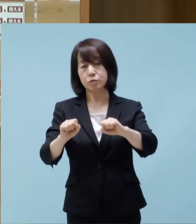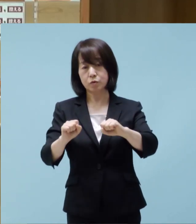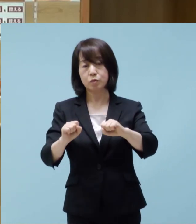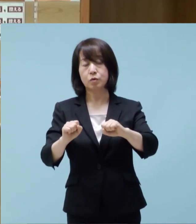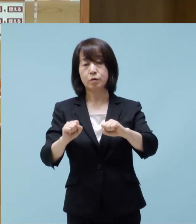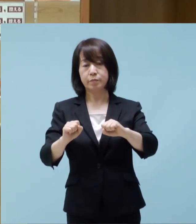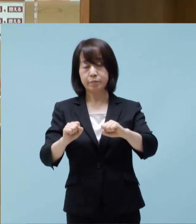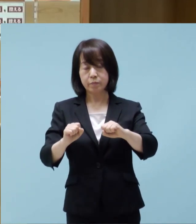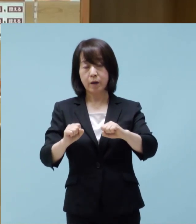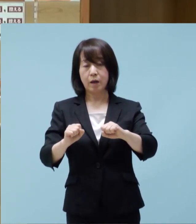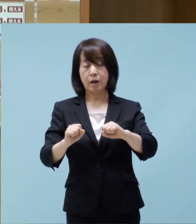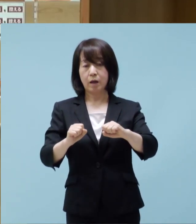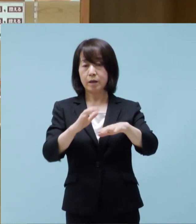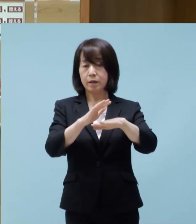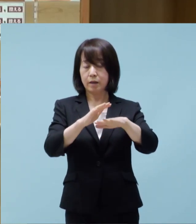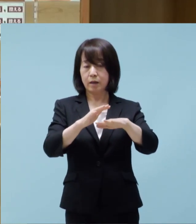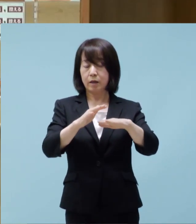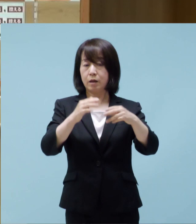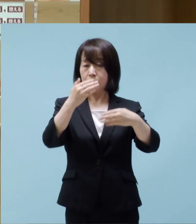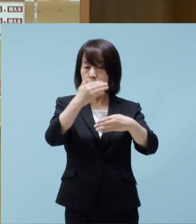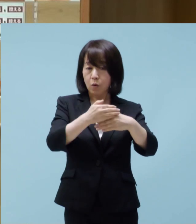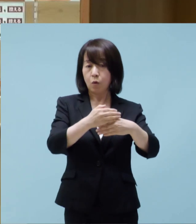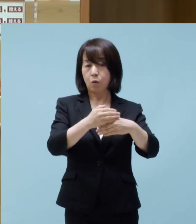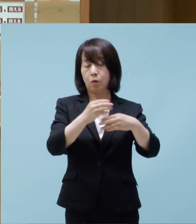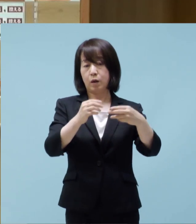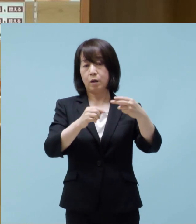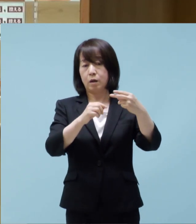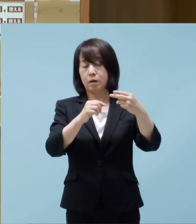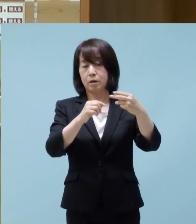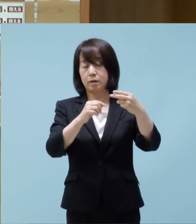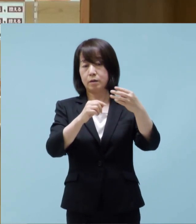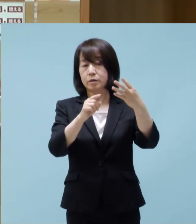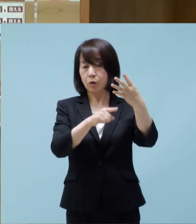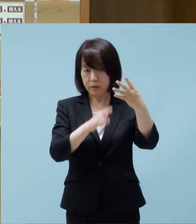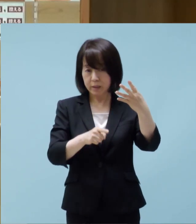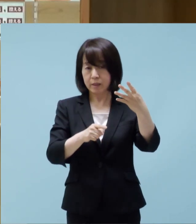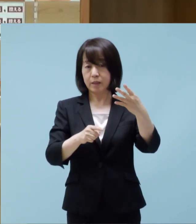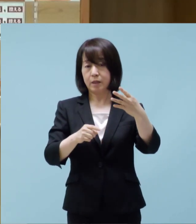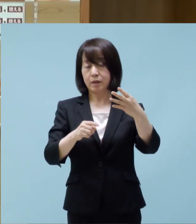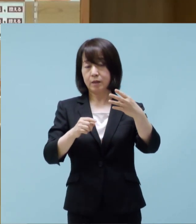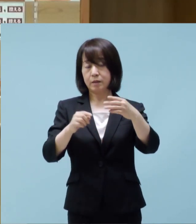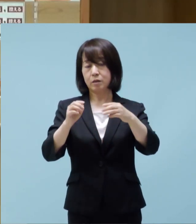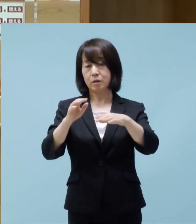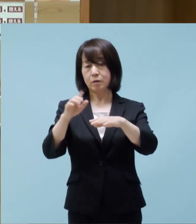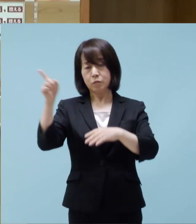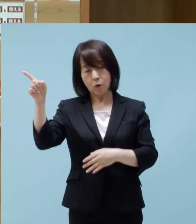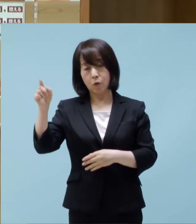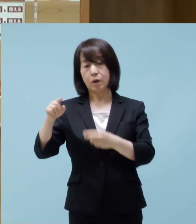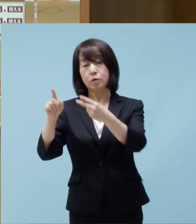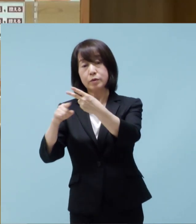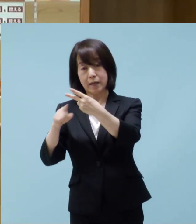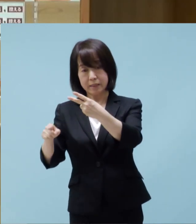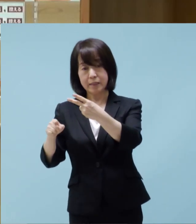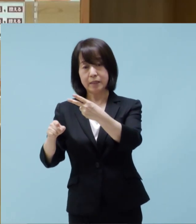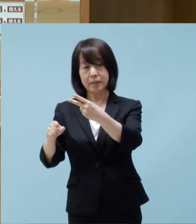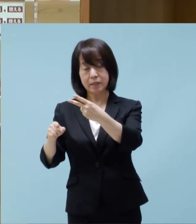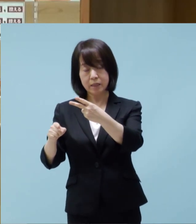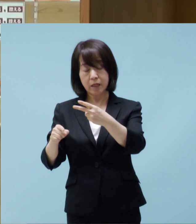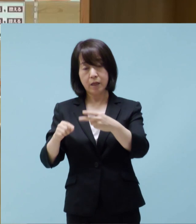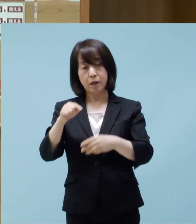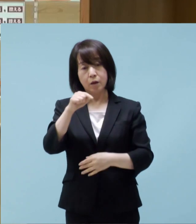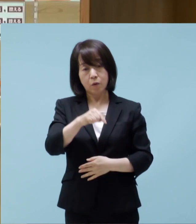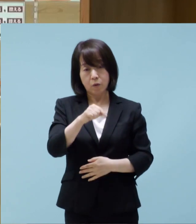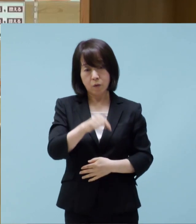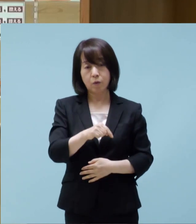とい こう独自に減らしているわけですけども、こういった部分まで、踏み込まなかった、感染者数札幌